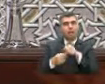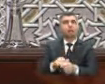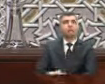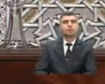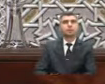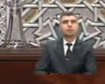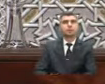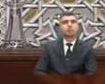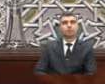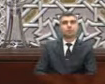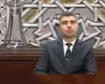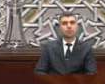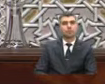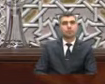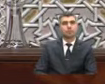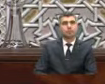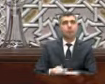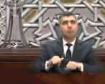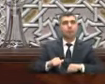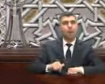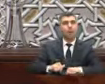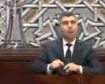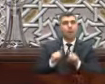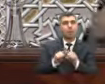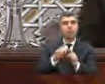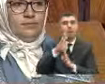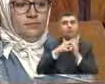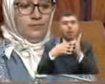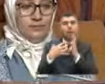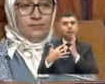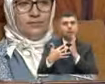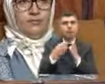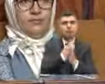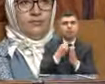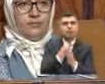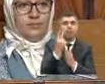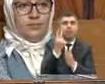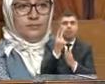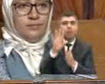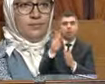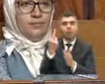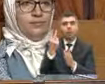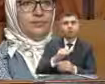السيدة النائبة المحترمة. سيد وزير، عن مخطط الصحة 2025 نسائلكم.